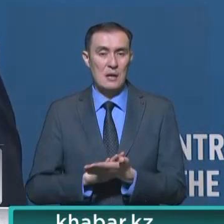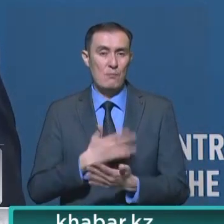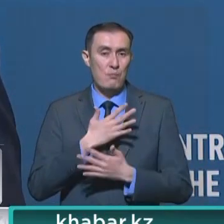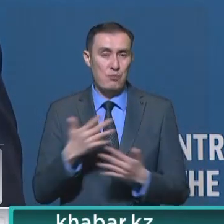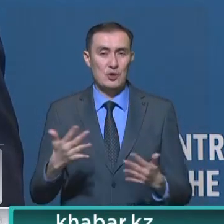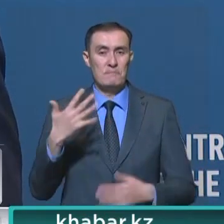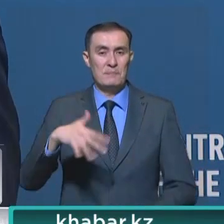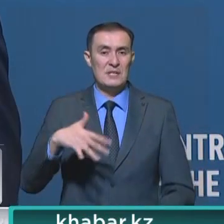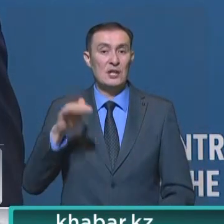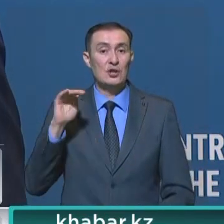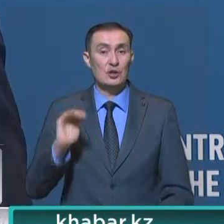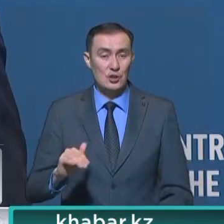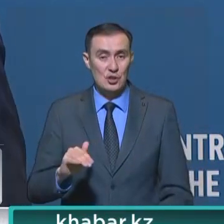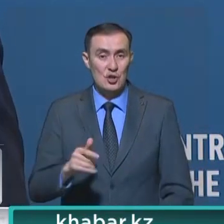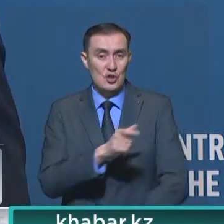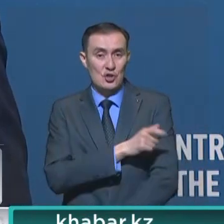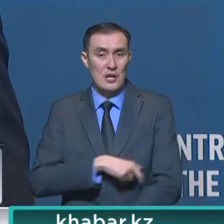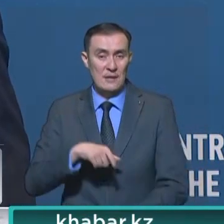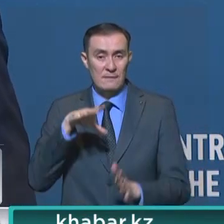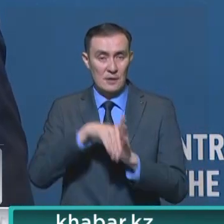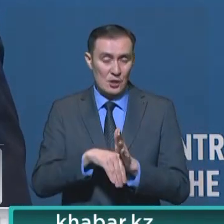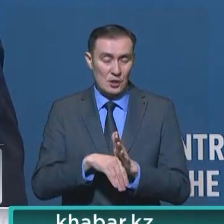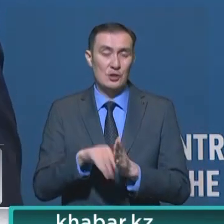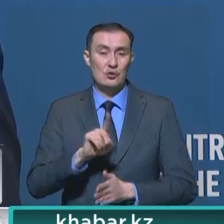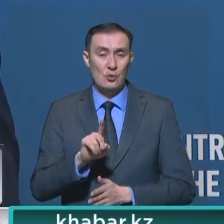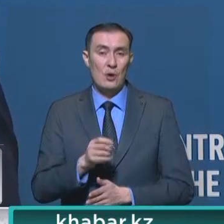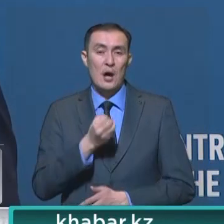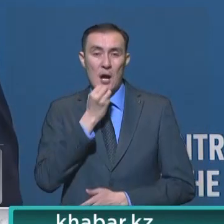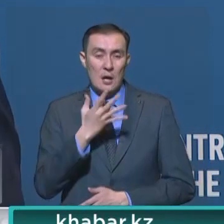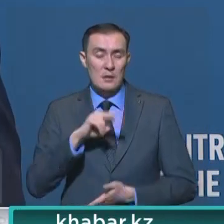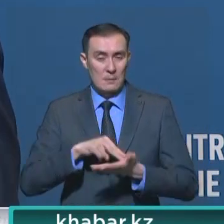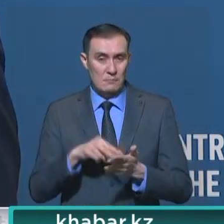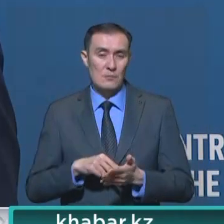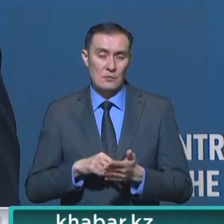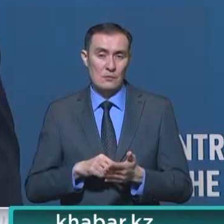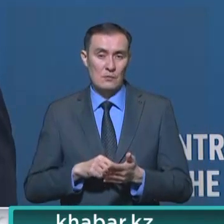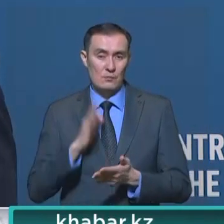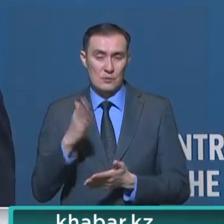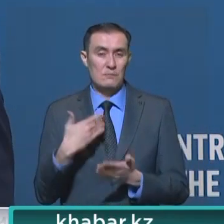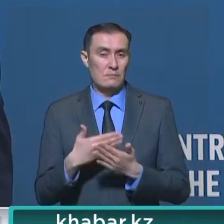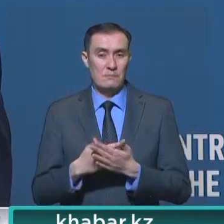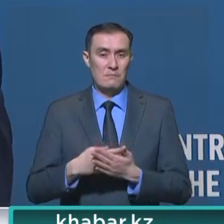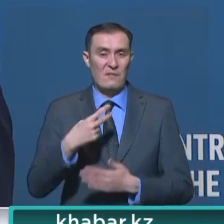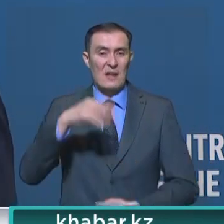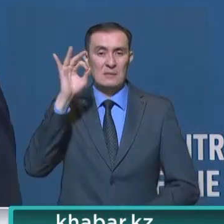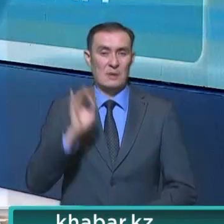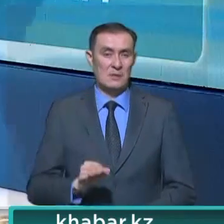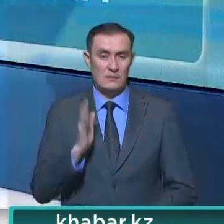более 50 тысяч членов и думаем, что оптимистически настроены, это, думаю, процентов на 20.